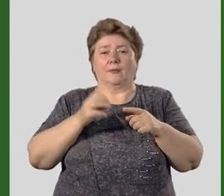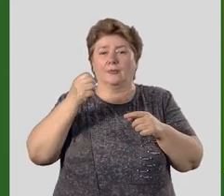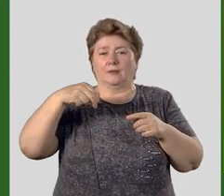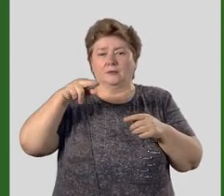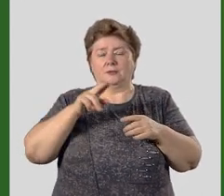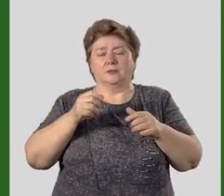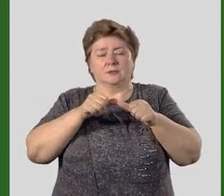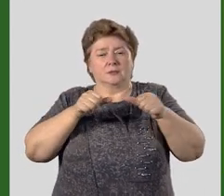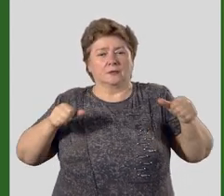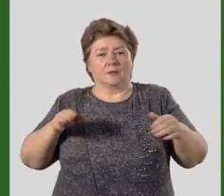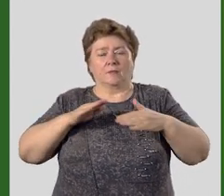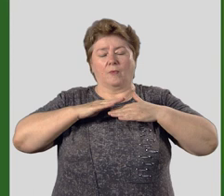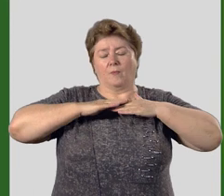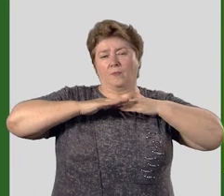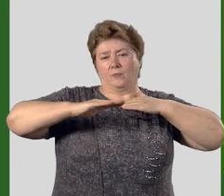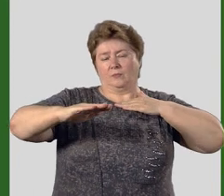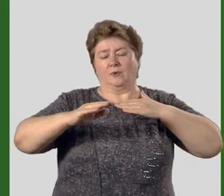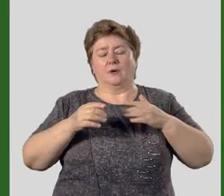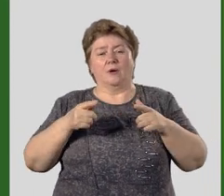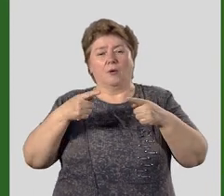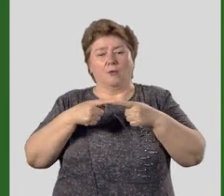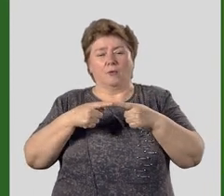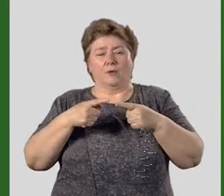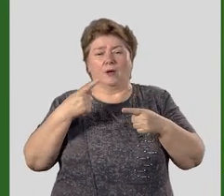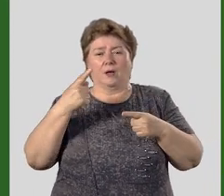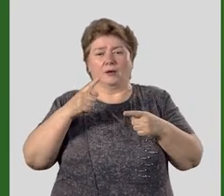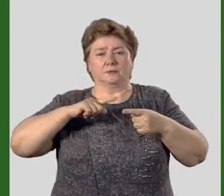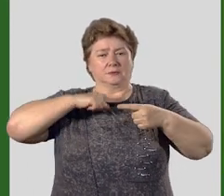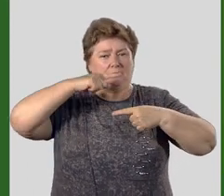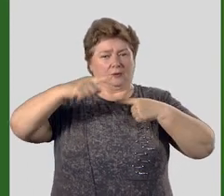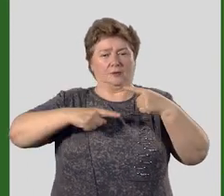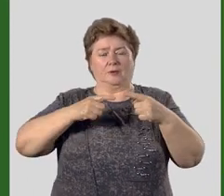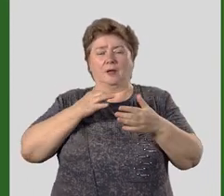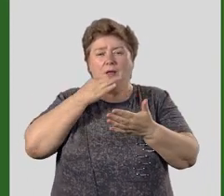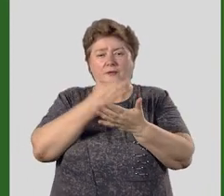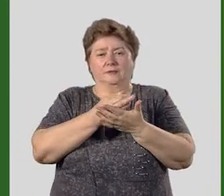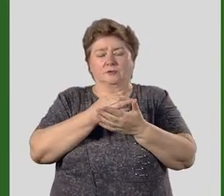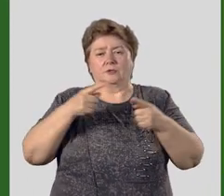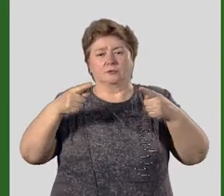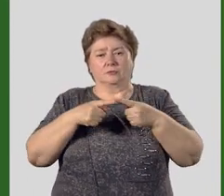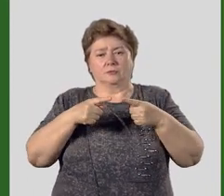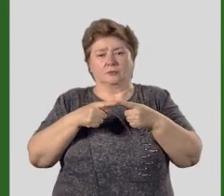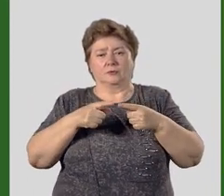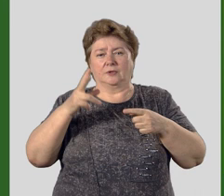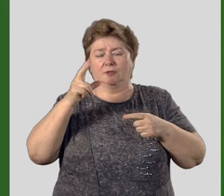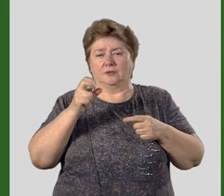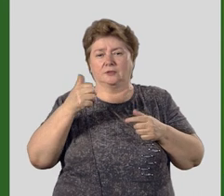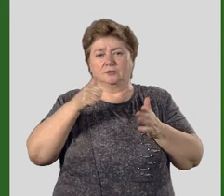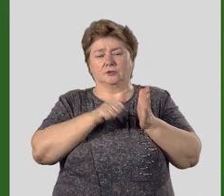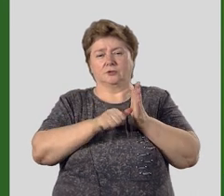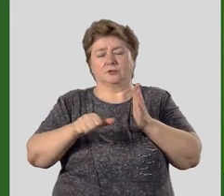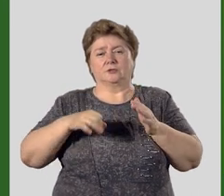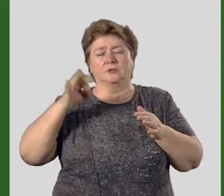единица измерения плоских углов. Один полный оборот соответствует углу в